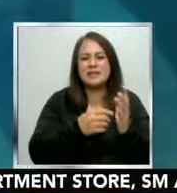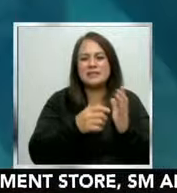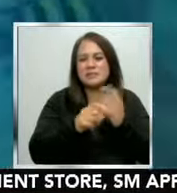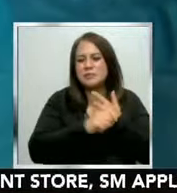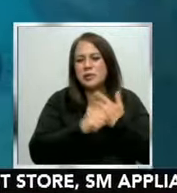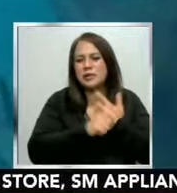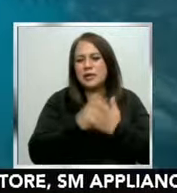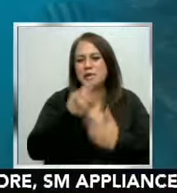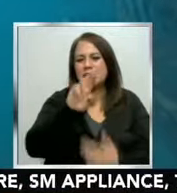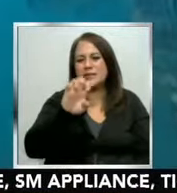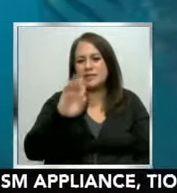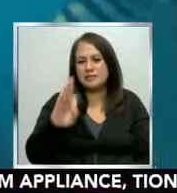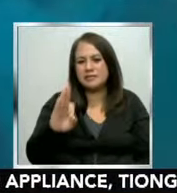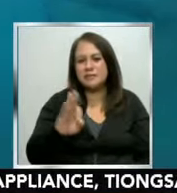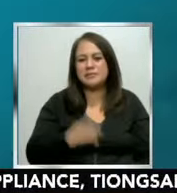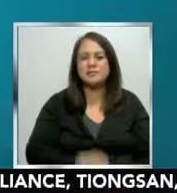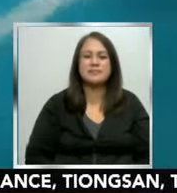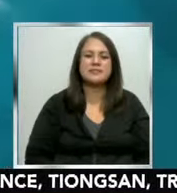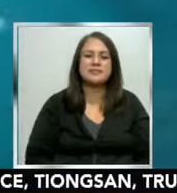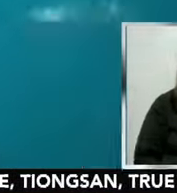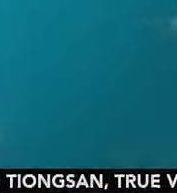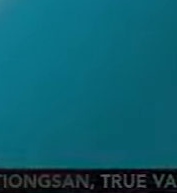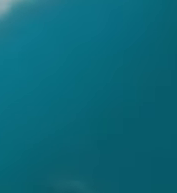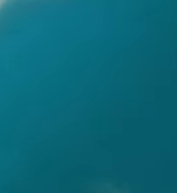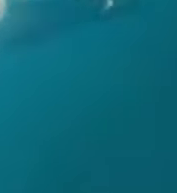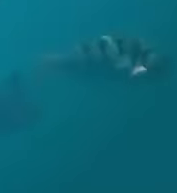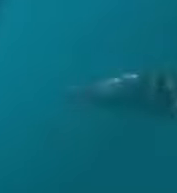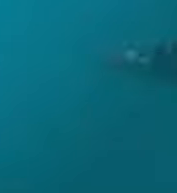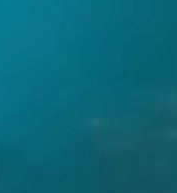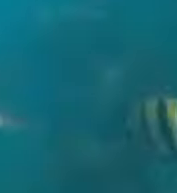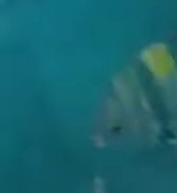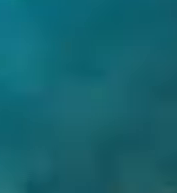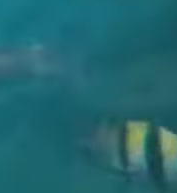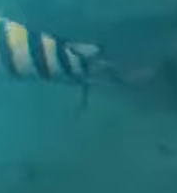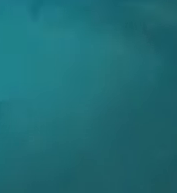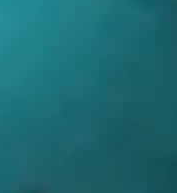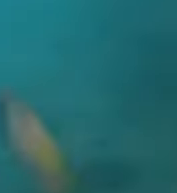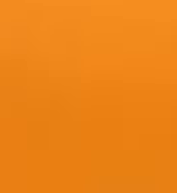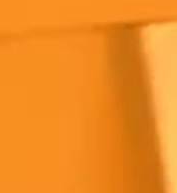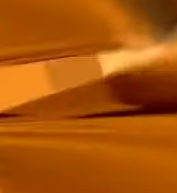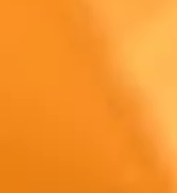News, Oscar Oida, nakatutok 24 oras.